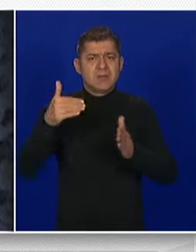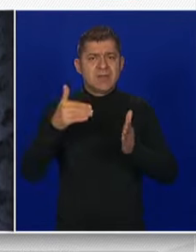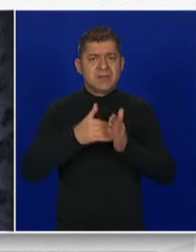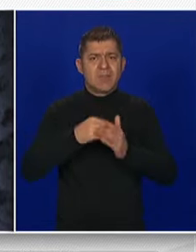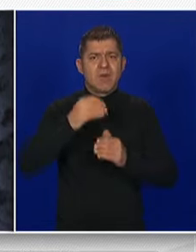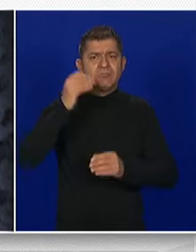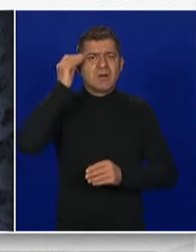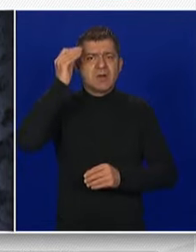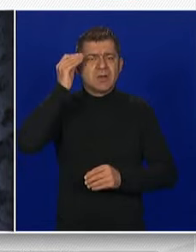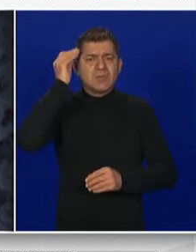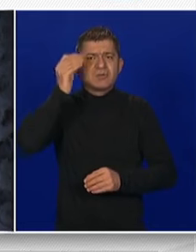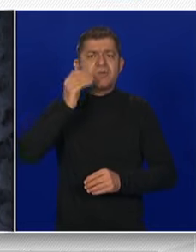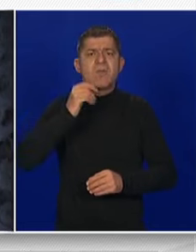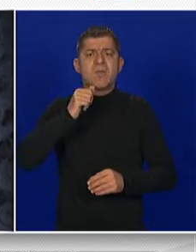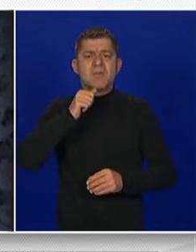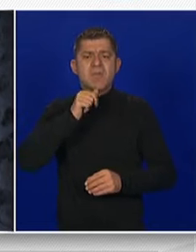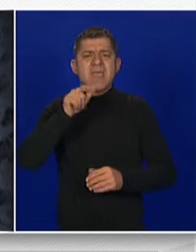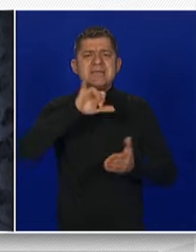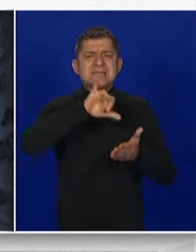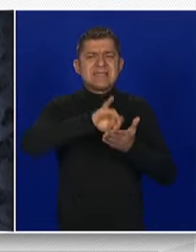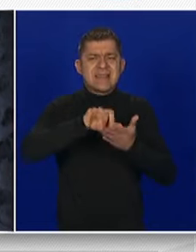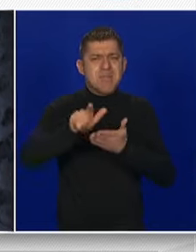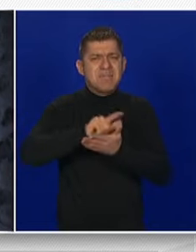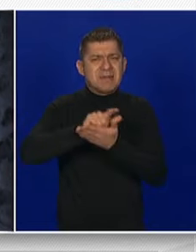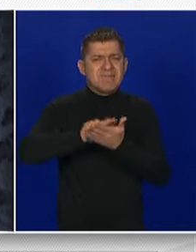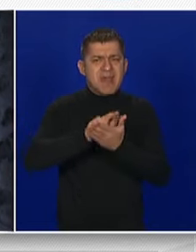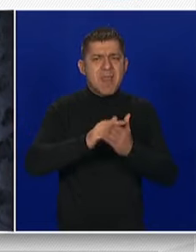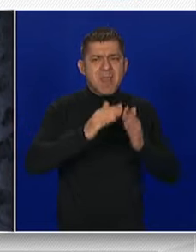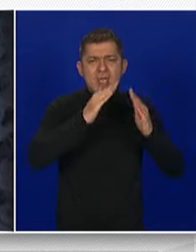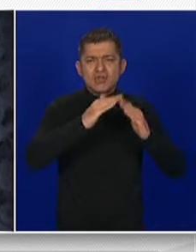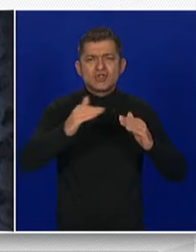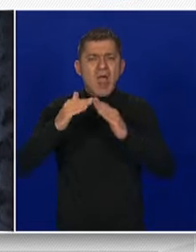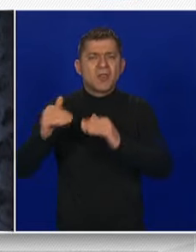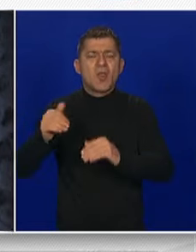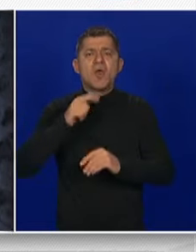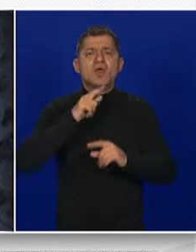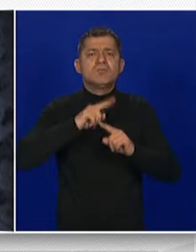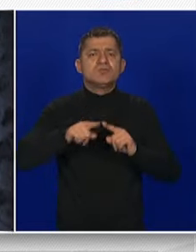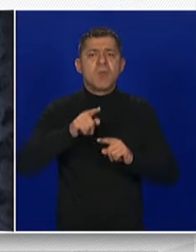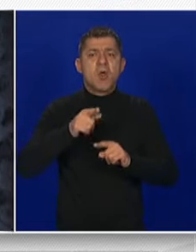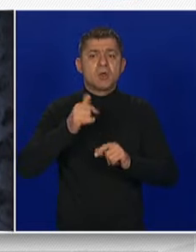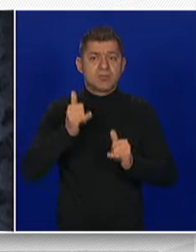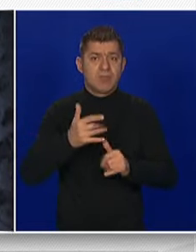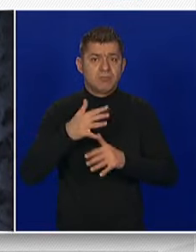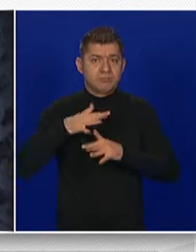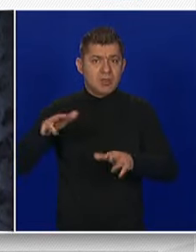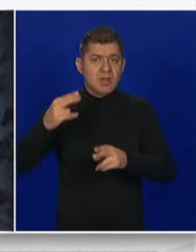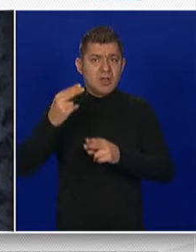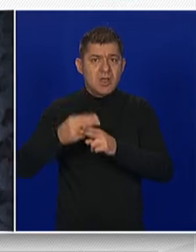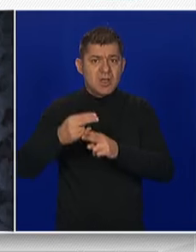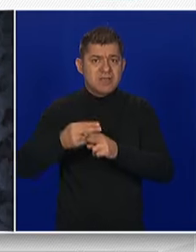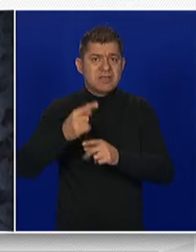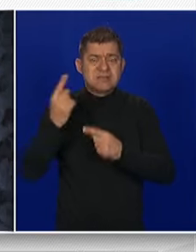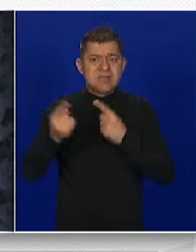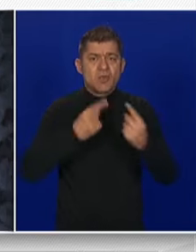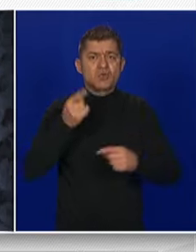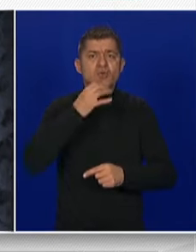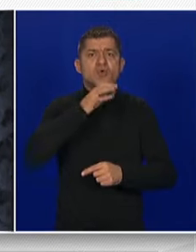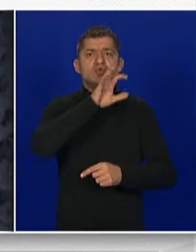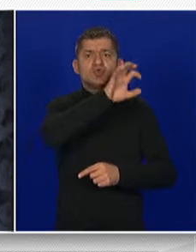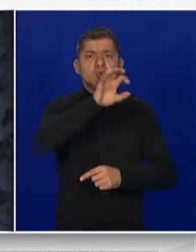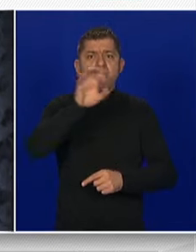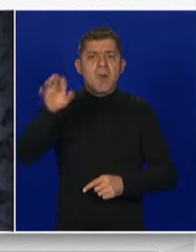uspostavi sekundarnih i tercijalnih centara. Znate i sami da s obzirom na epidemiološku situaciju u nekim županijama je došlo